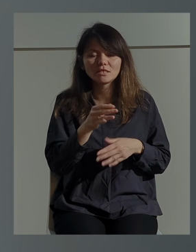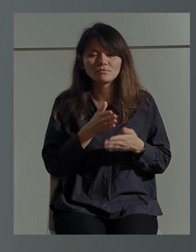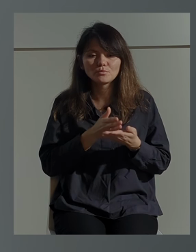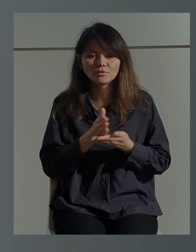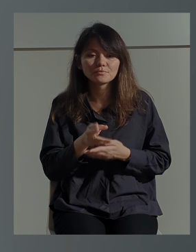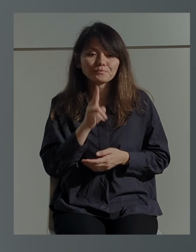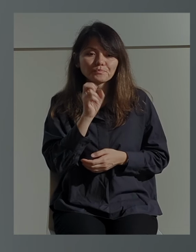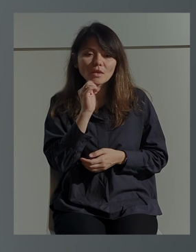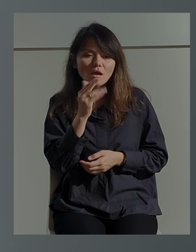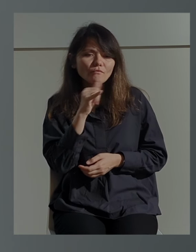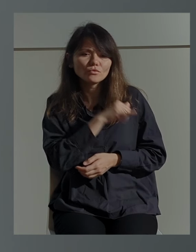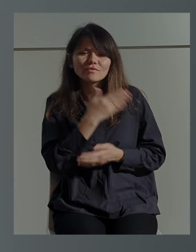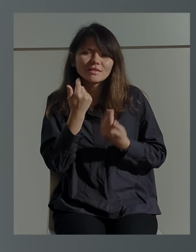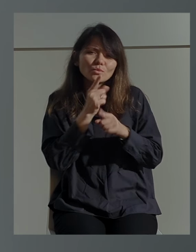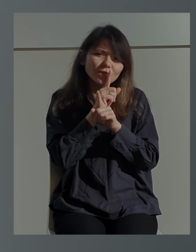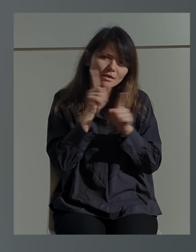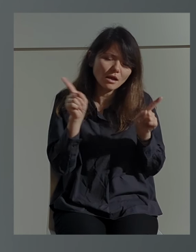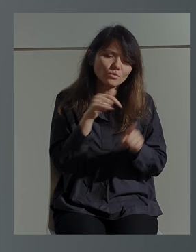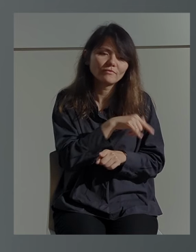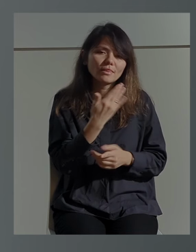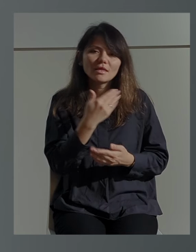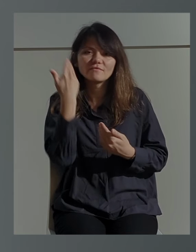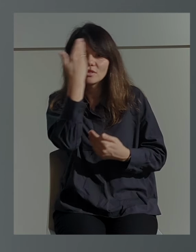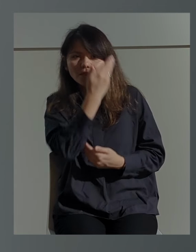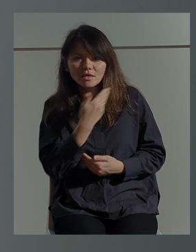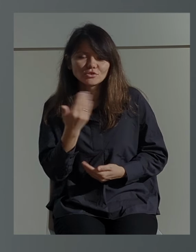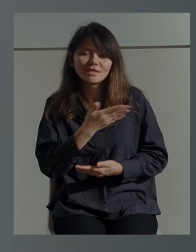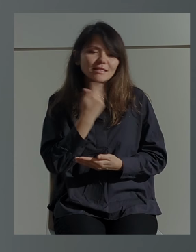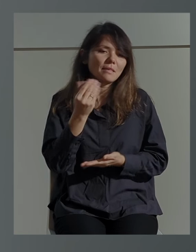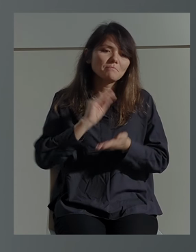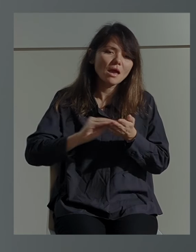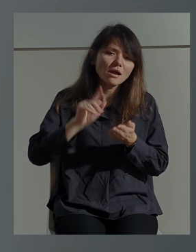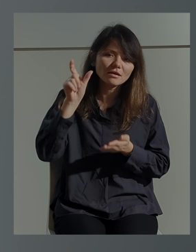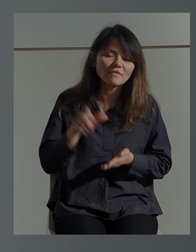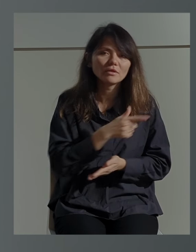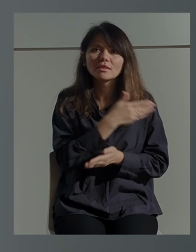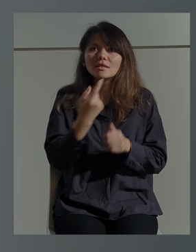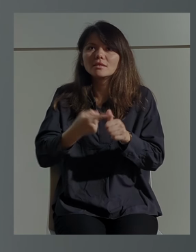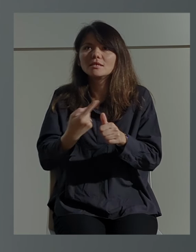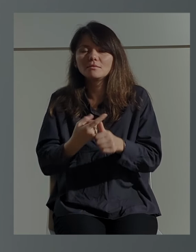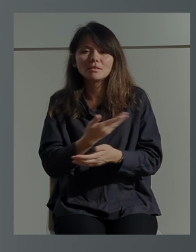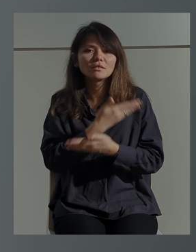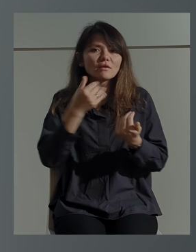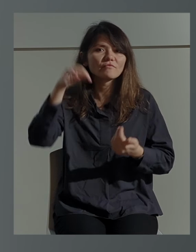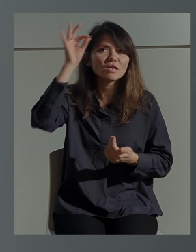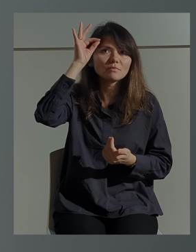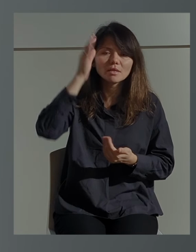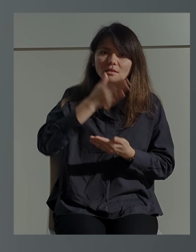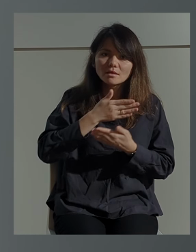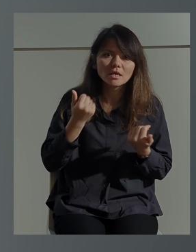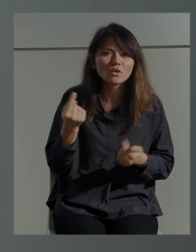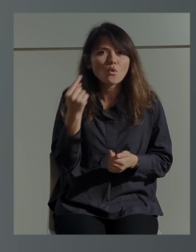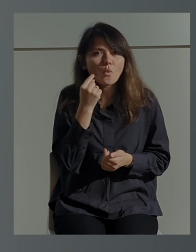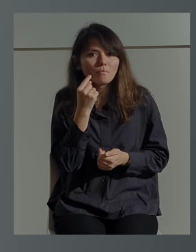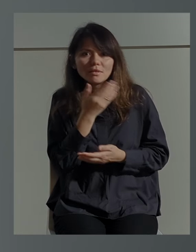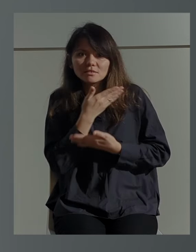Кафки нет уникальности нет внешности нет биографии Нет имени нет воспоминаний нет комплексов в Свободе от